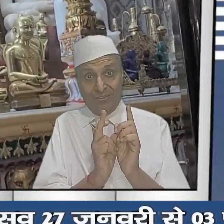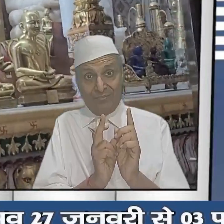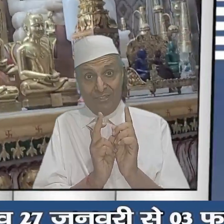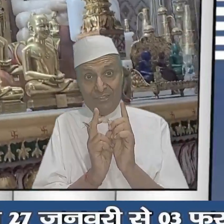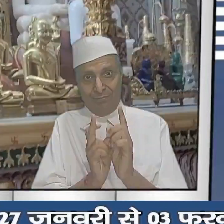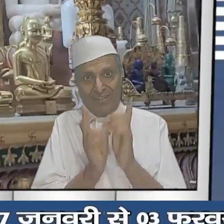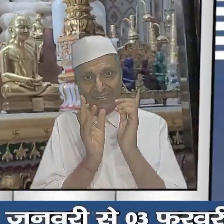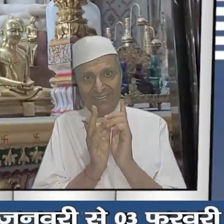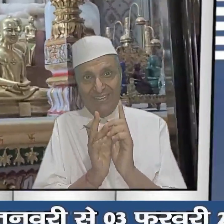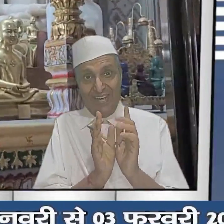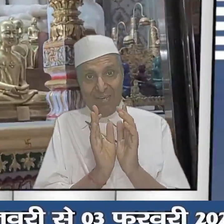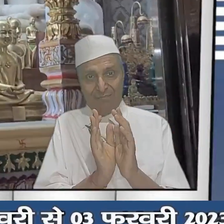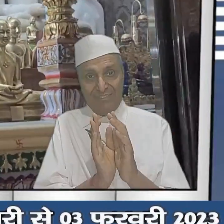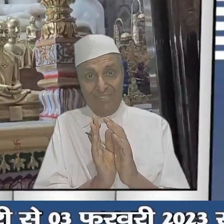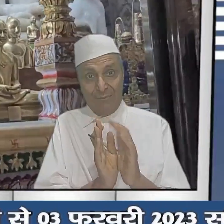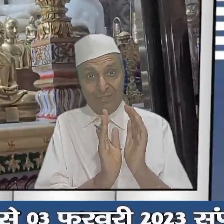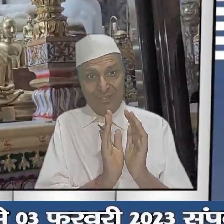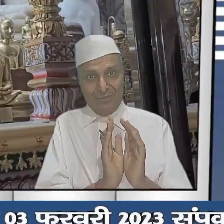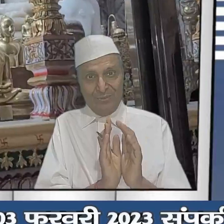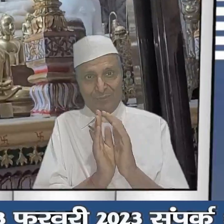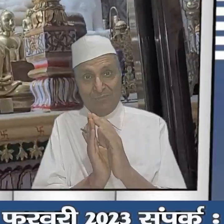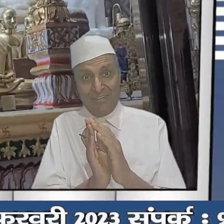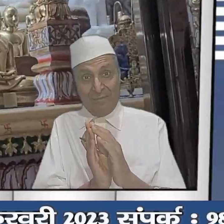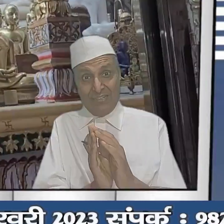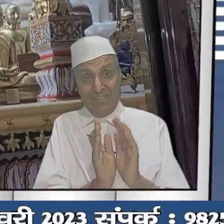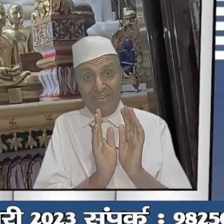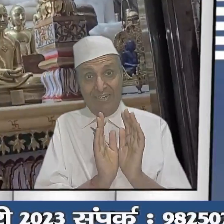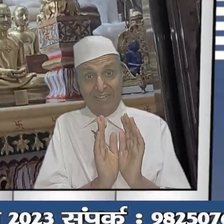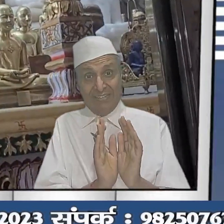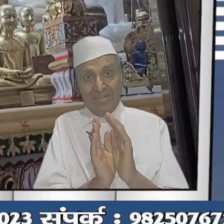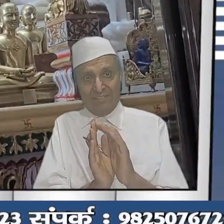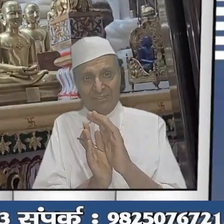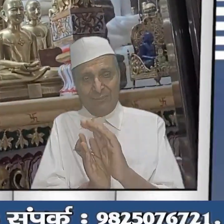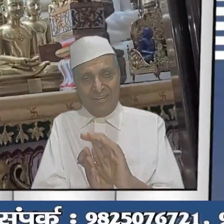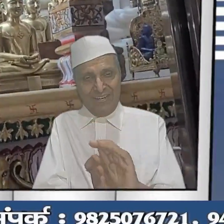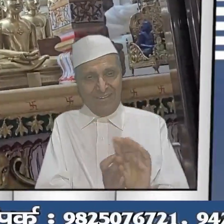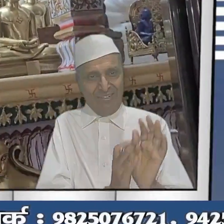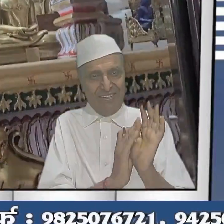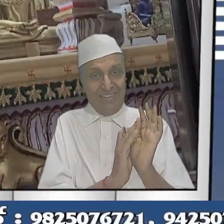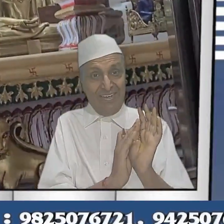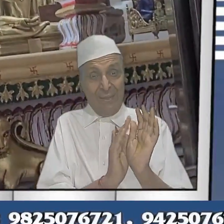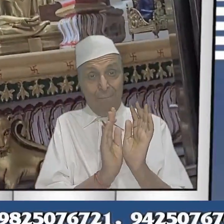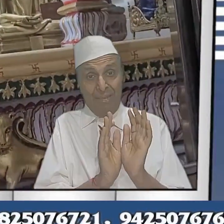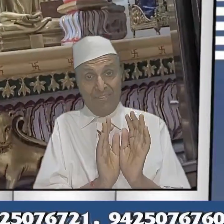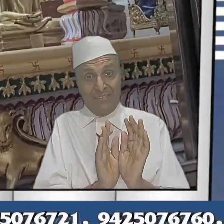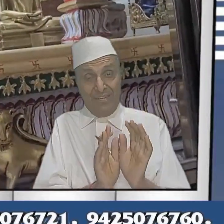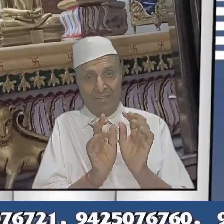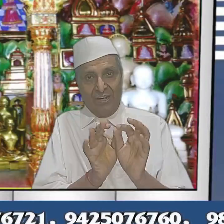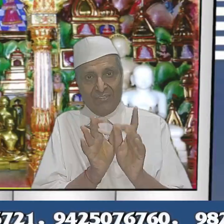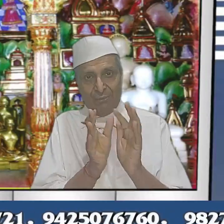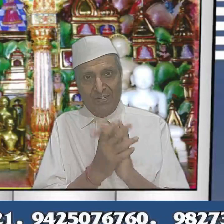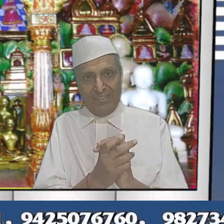1,000 करोड़ वर्ष बाद आपका जन्म हुआ था कुंतुनाथ भगवान के बाद, 21,000 वर्ष कुमार काल में निकल गया,